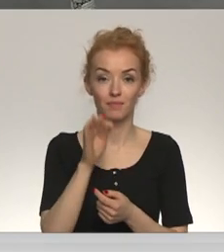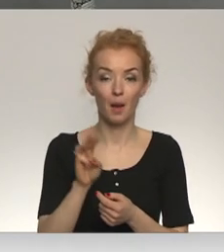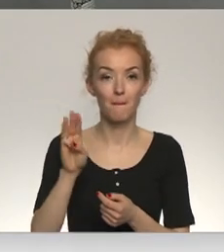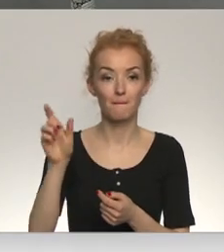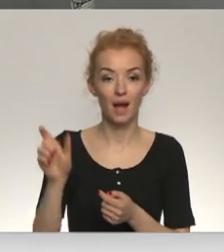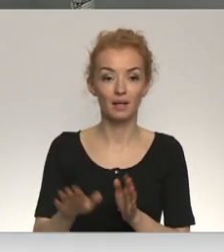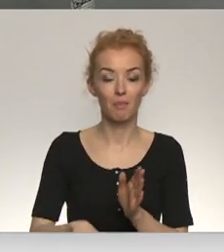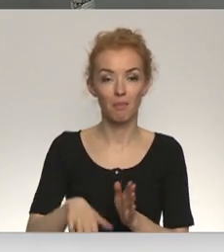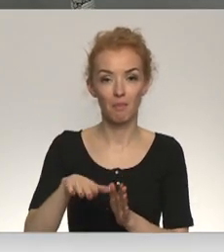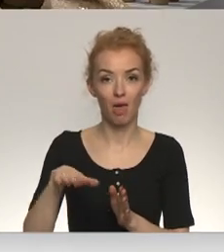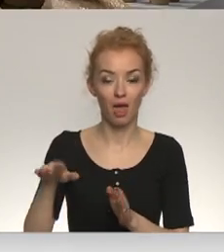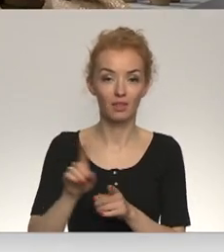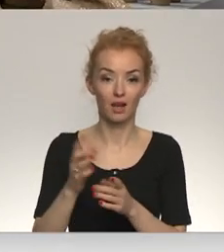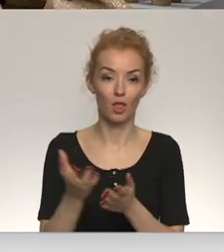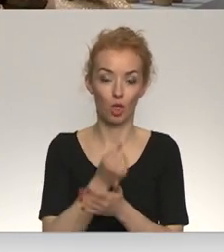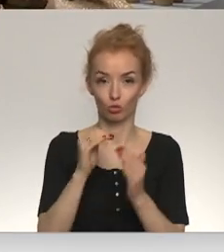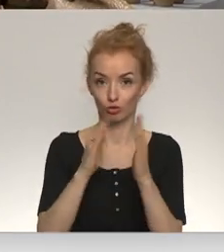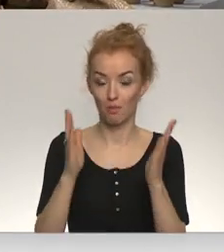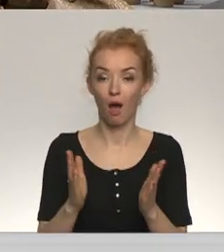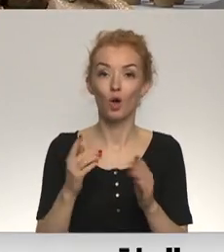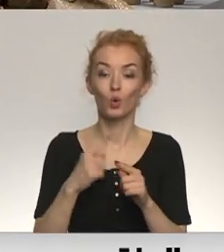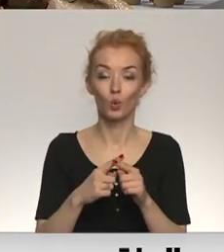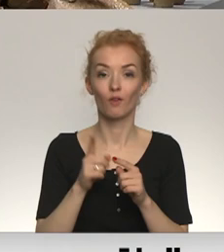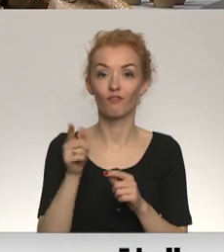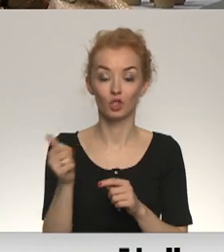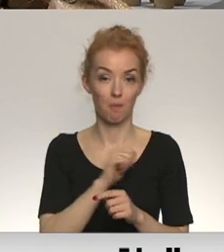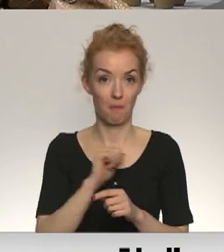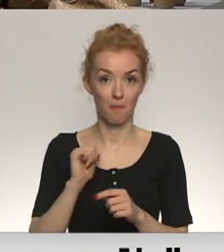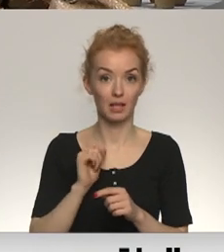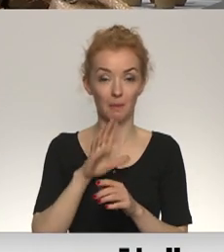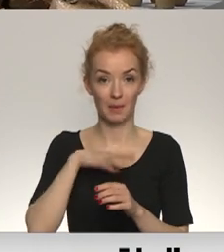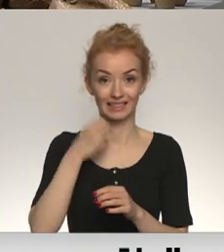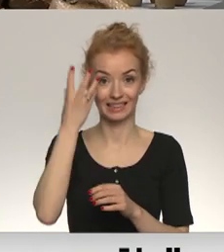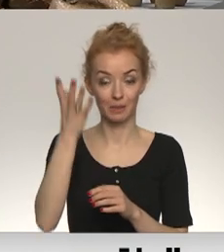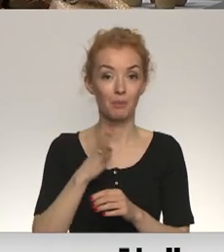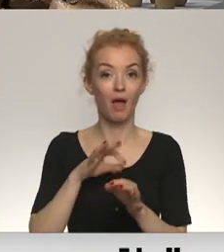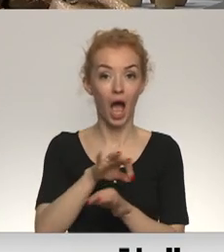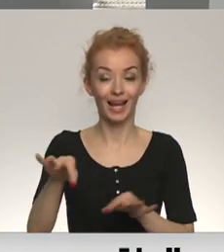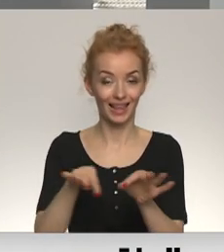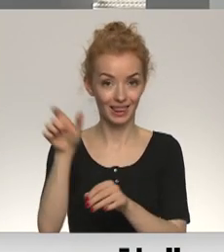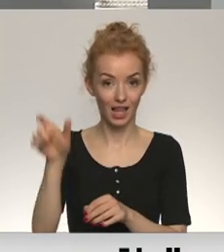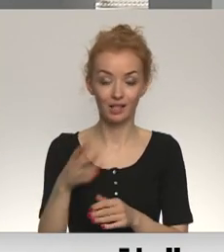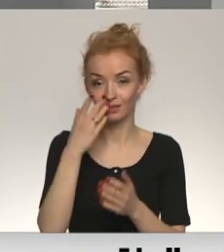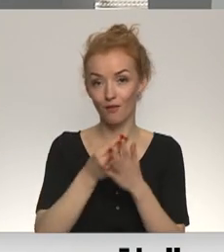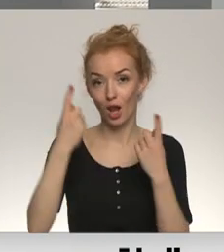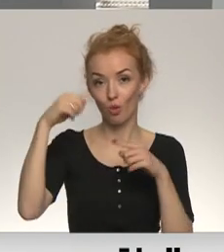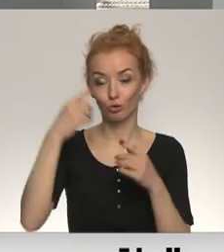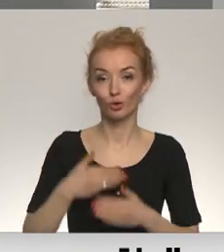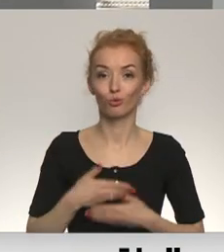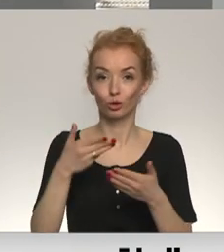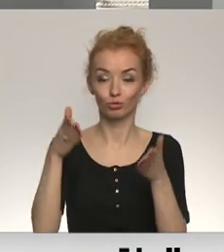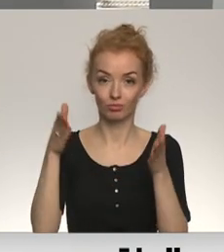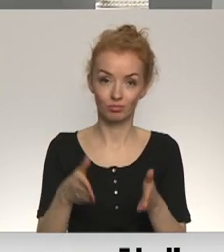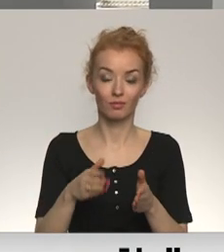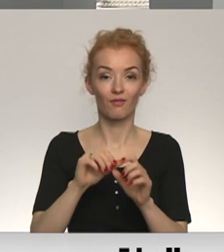ir atraduši savas mājas. Keramiķis Martinsons pats pēc izglītības gan bijis arhitekts un visa sava radošā mūža garumā būvēja savu